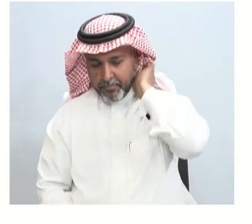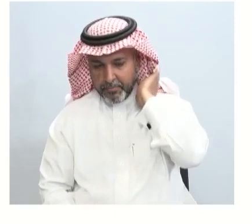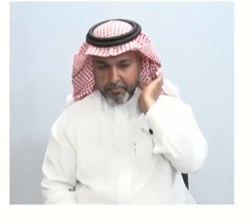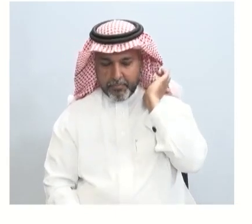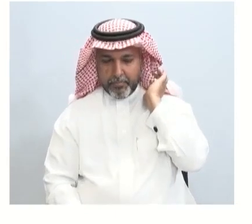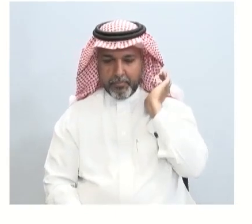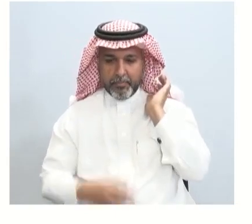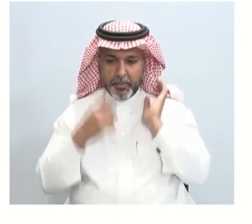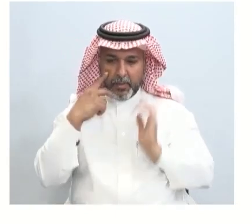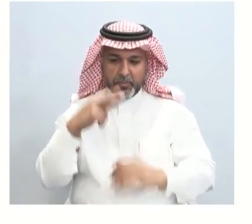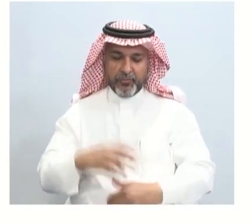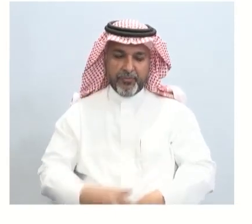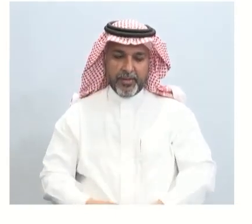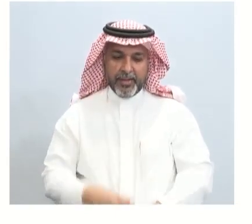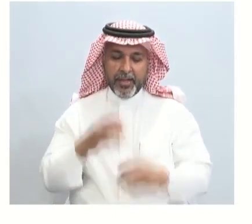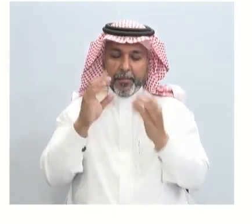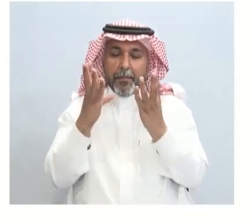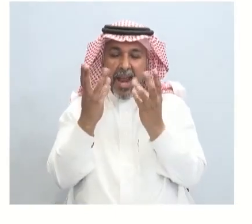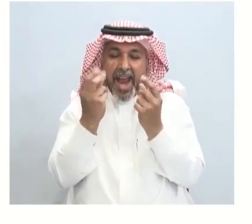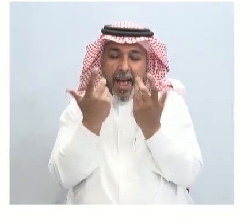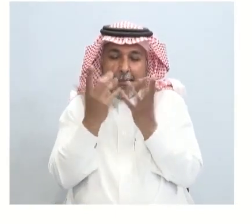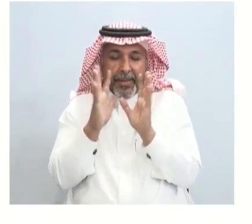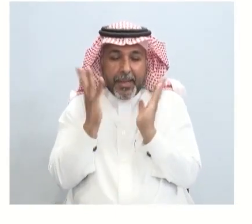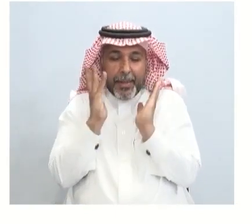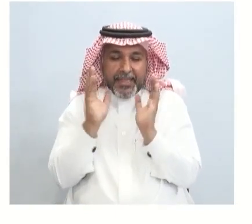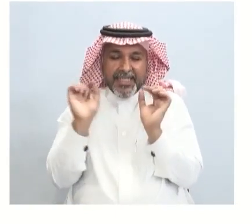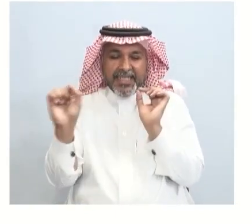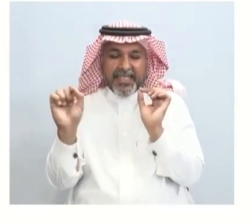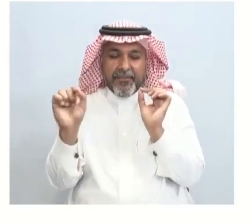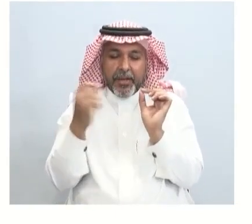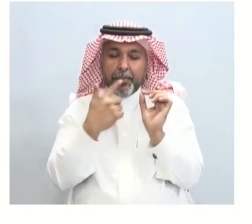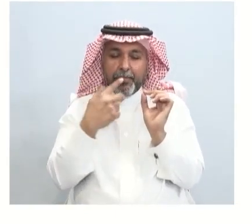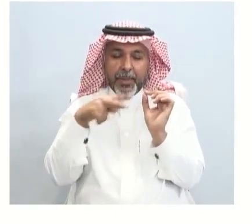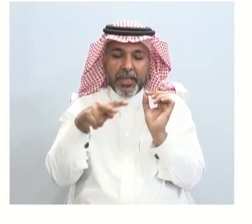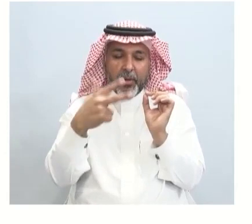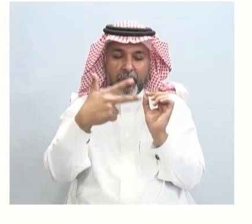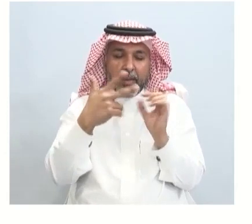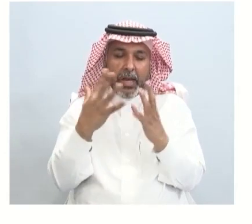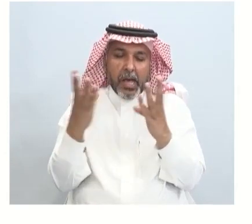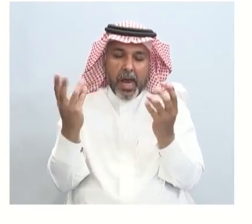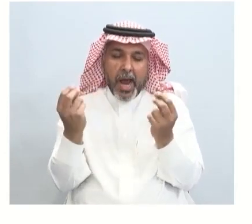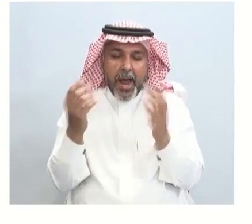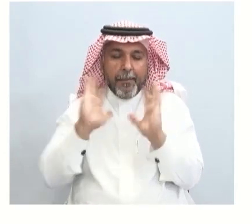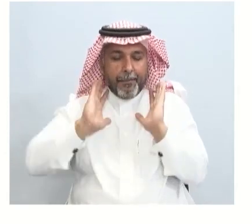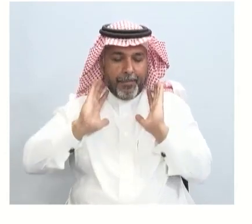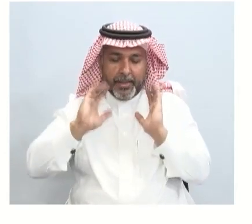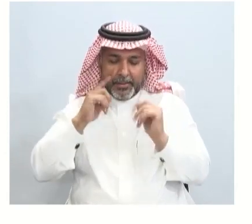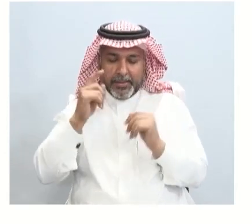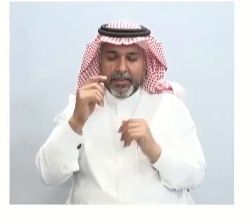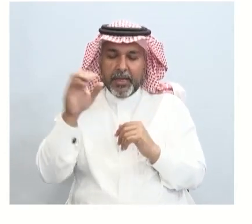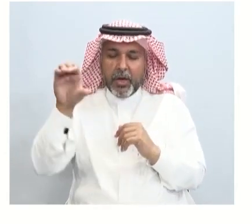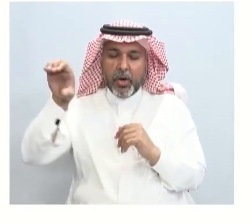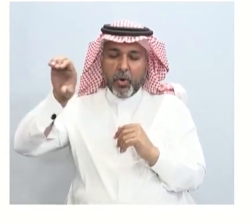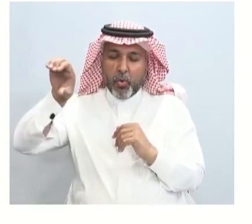الزاويه صفر والزاويه 180 الزاويه صفر والزاويه 180 درجه يكون عندهم الكوتان